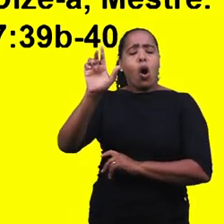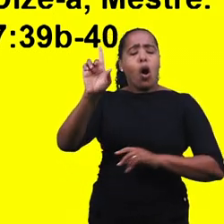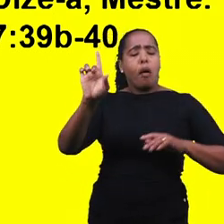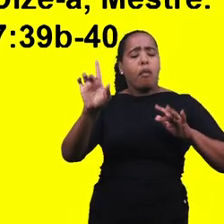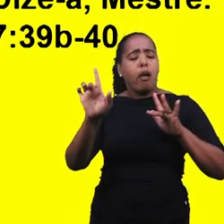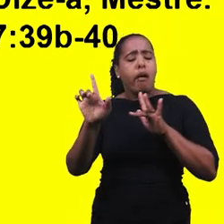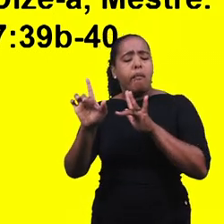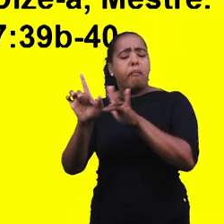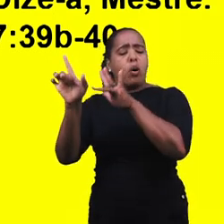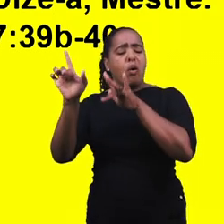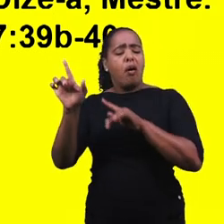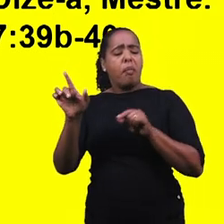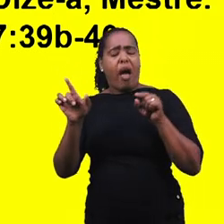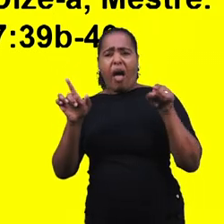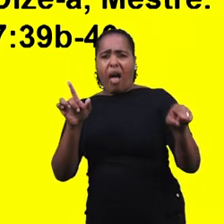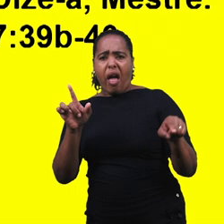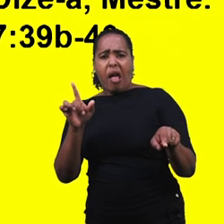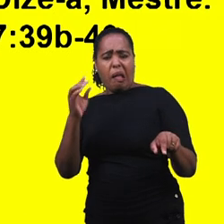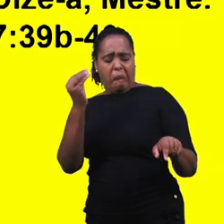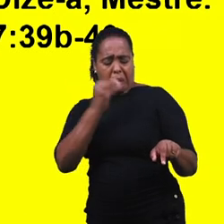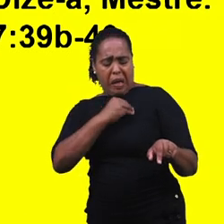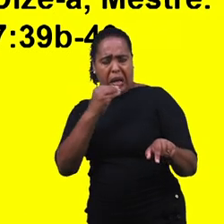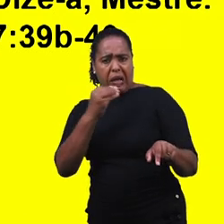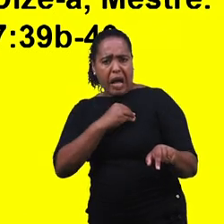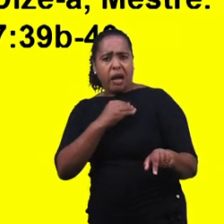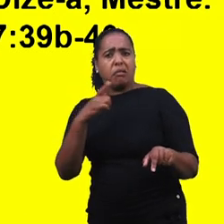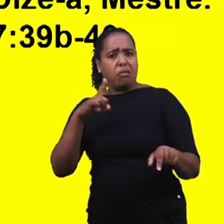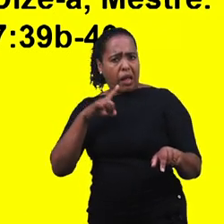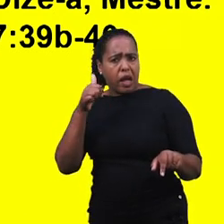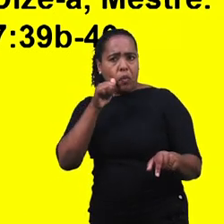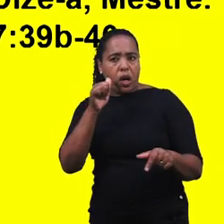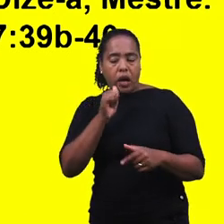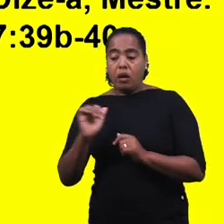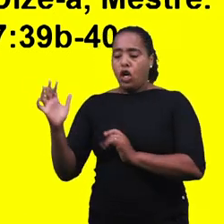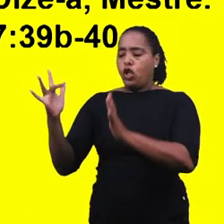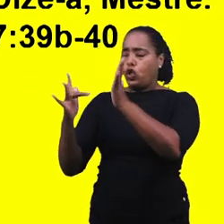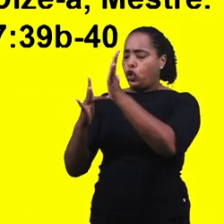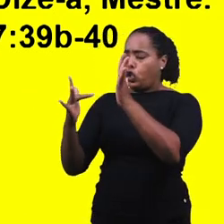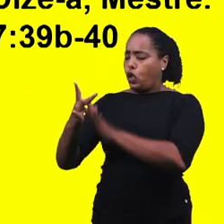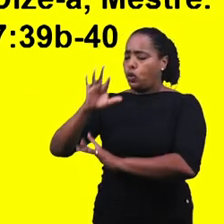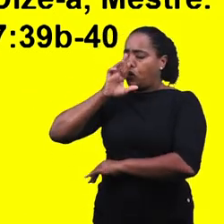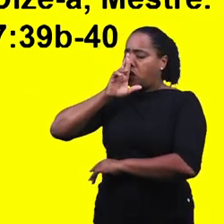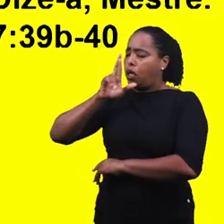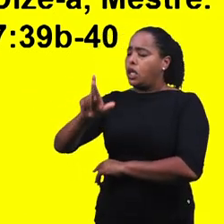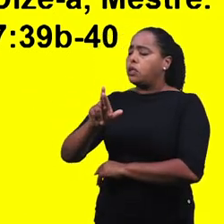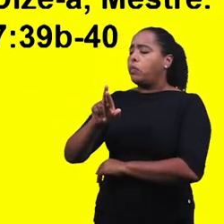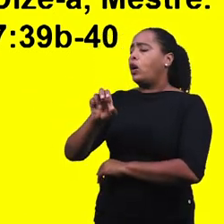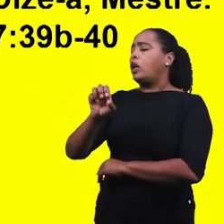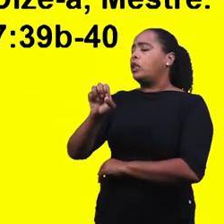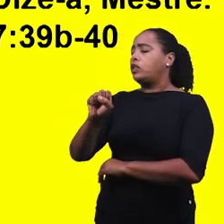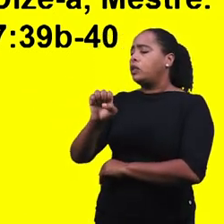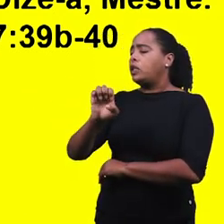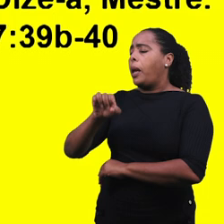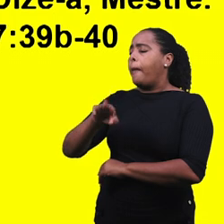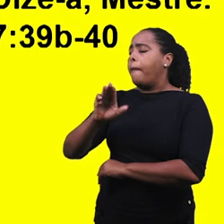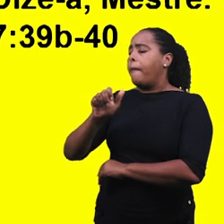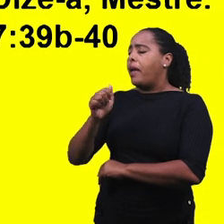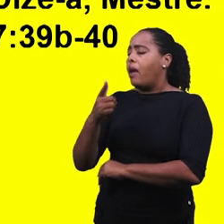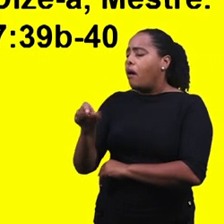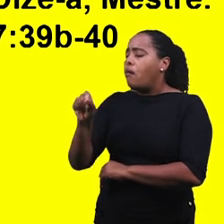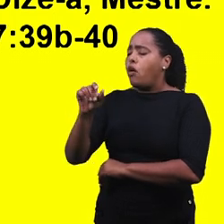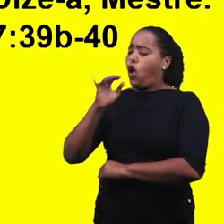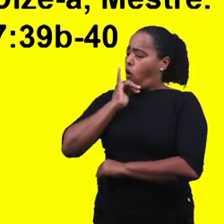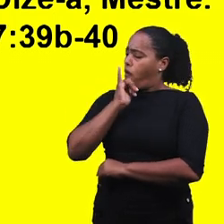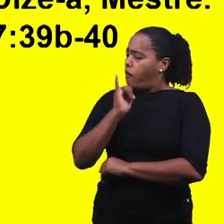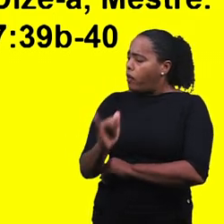une pécheresse. Et Jésus, en répondant, a dit, Simon, une chose j'ai à te dire. Et